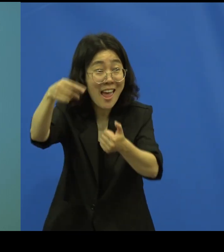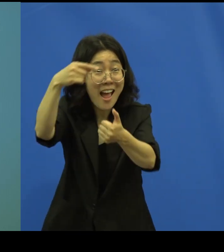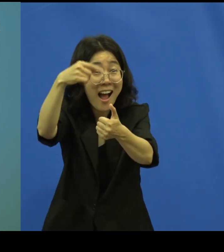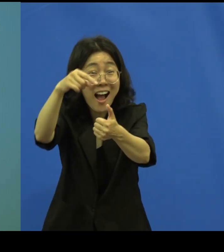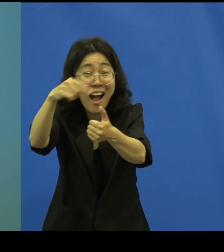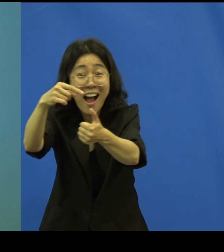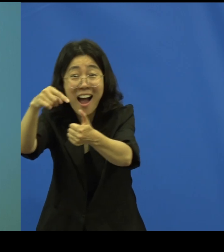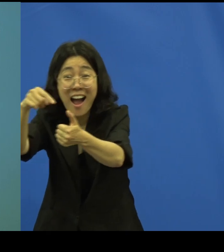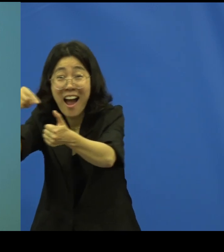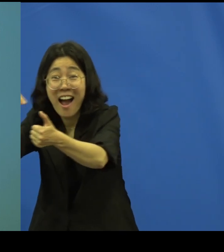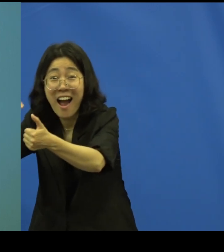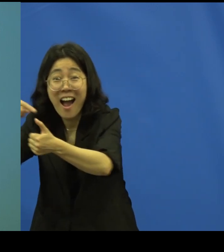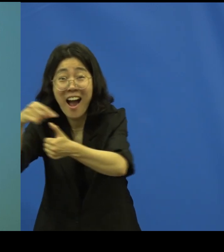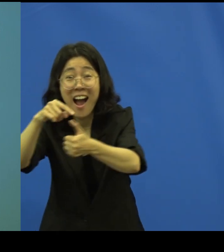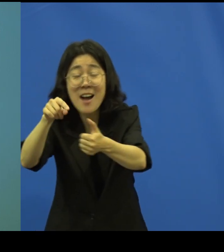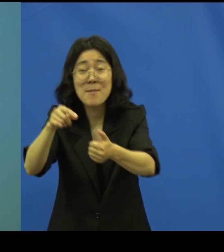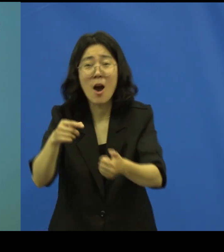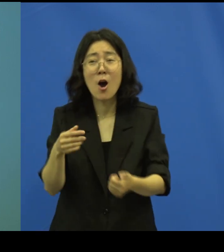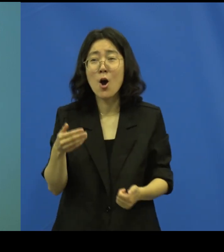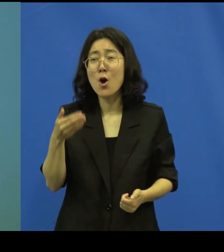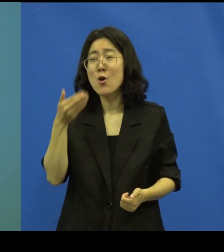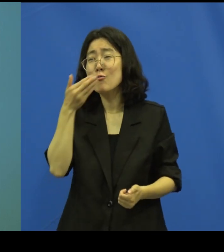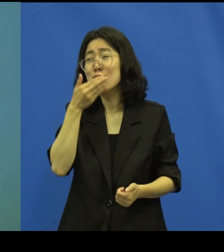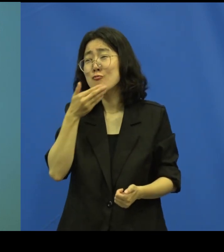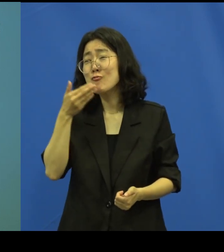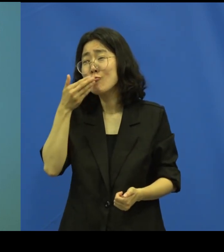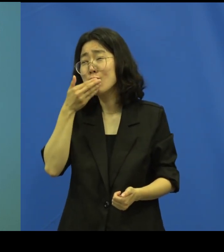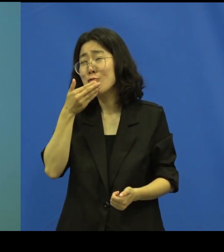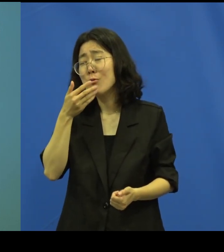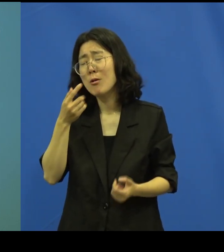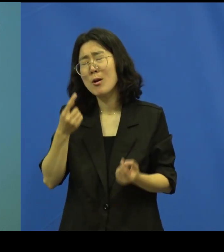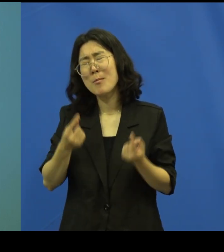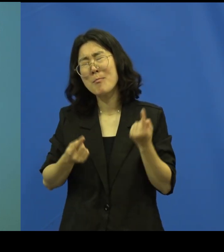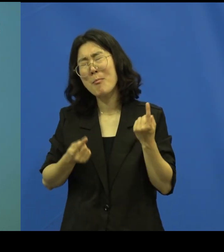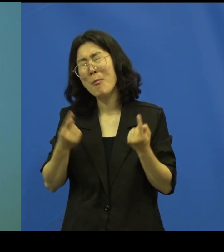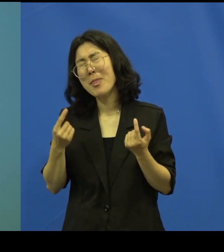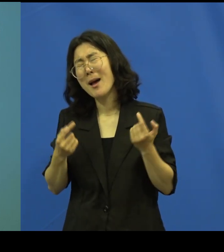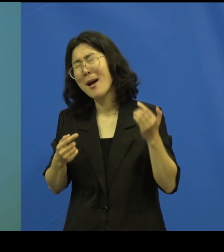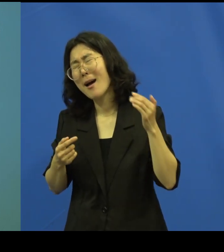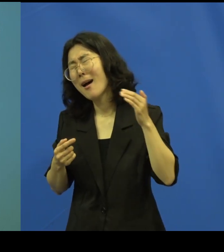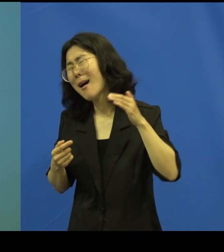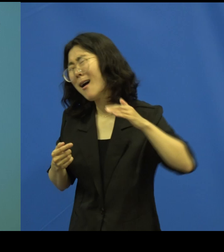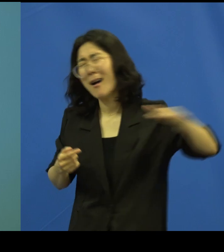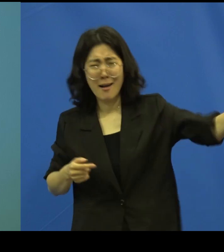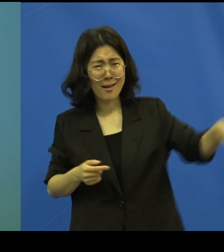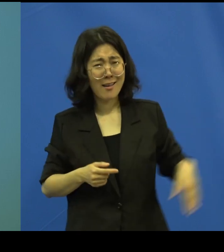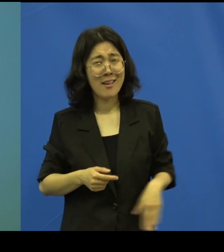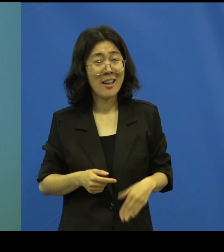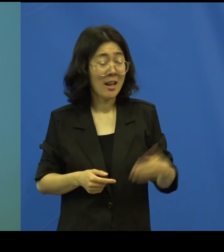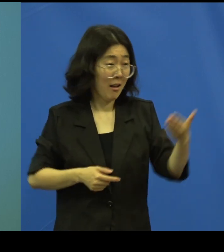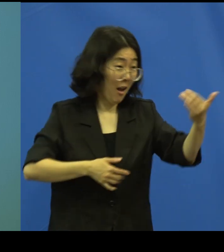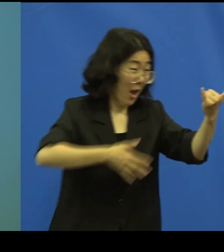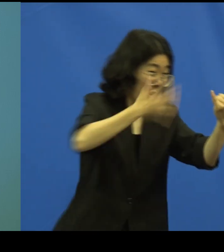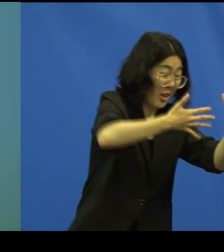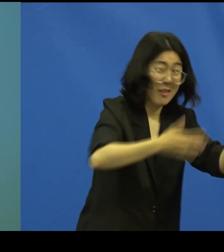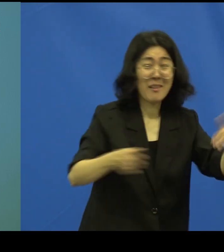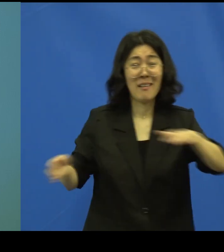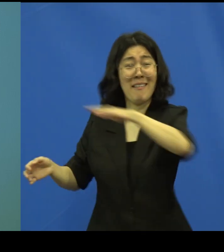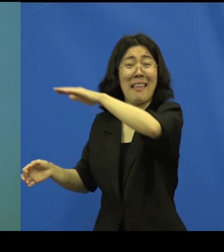말씀이 얼마나 꿀송이보다 더 단지. 시편의 시인의 고백이 거짓말이